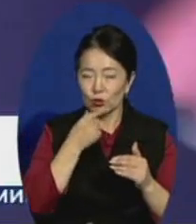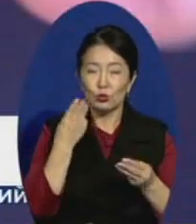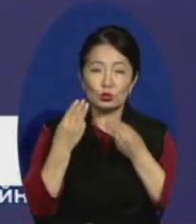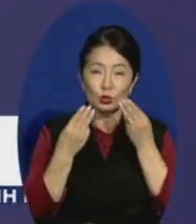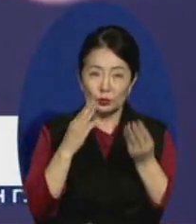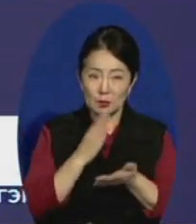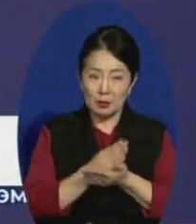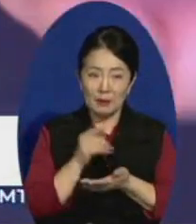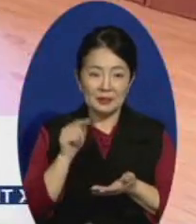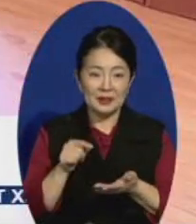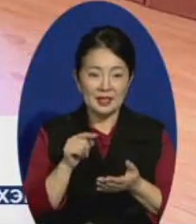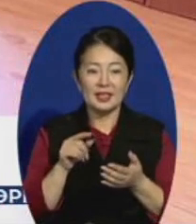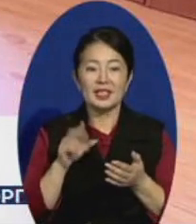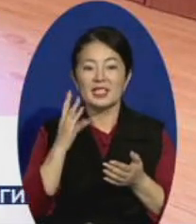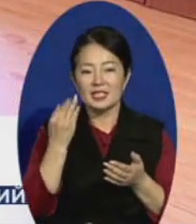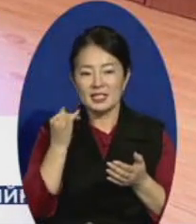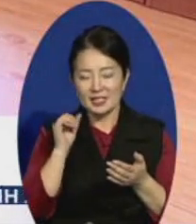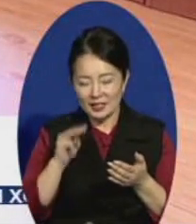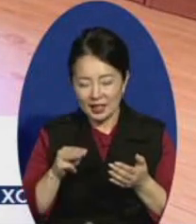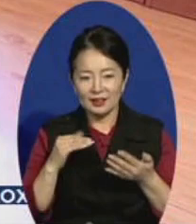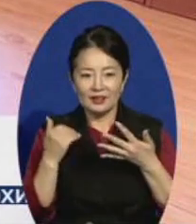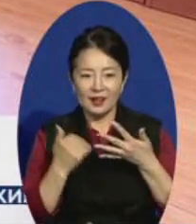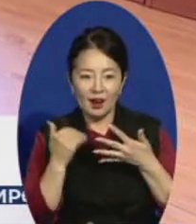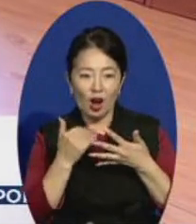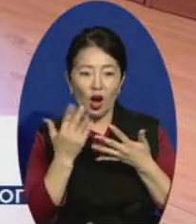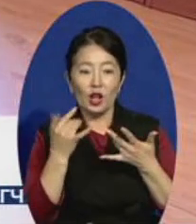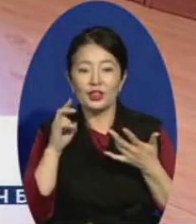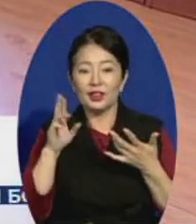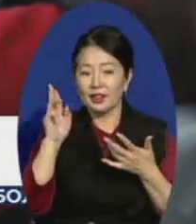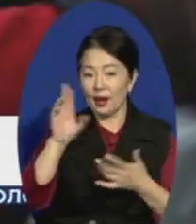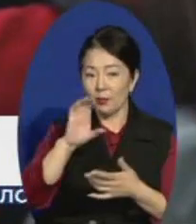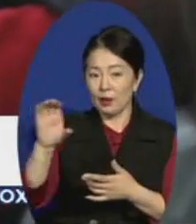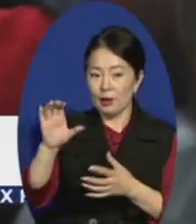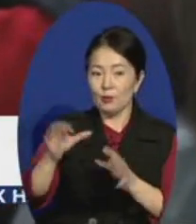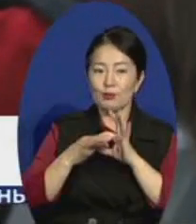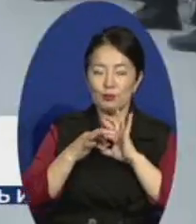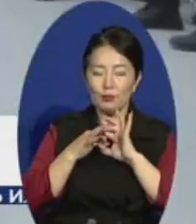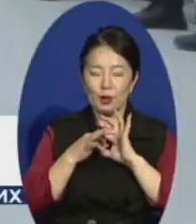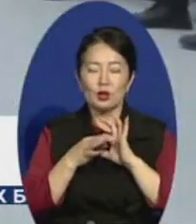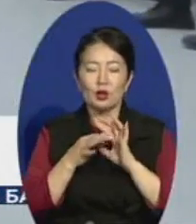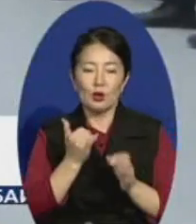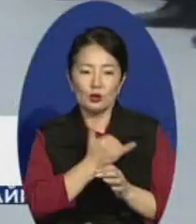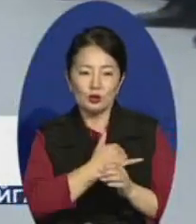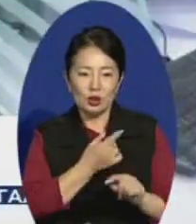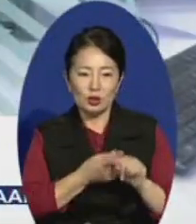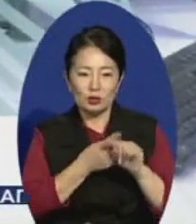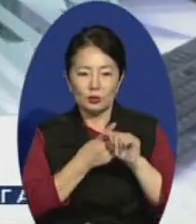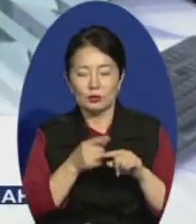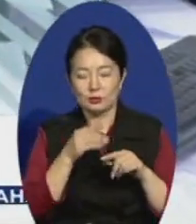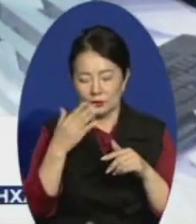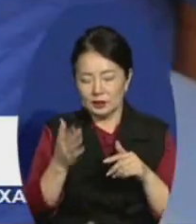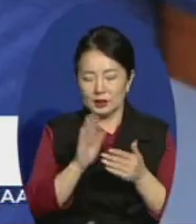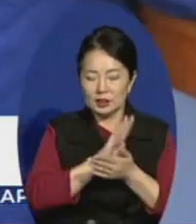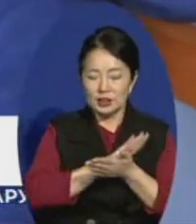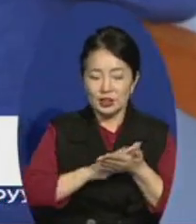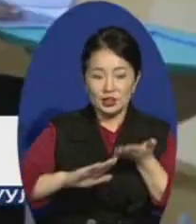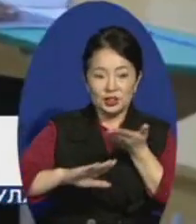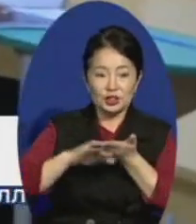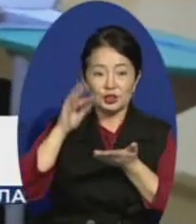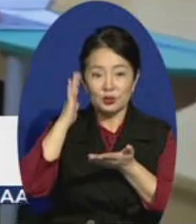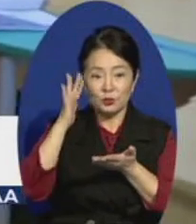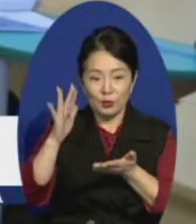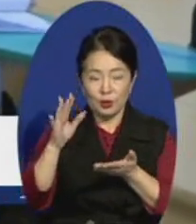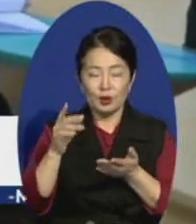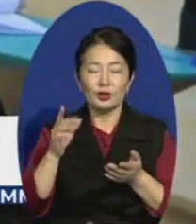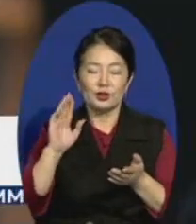шүүмж байдаг. Тиймээс тэднийг шат дараатайгаар олон нийтийн компани болгож, засаглал буюу удирдлагын багийг шинжлэх ажлыг шин сэргэлтийн бодлогод